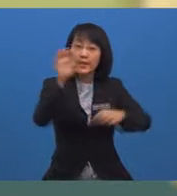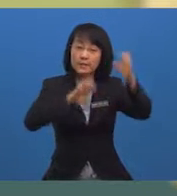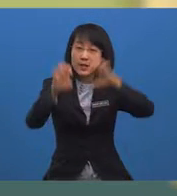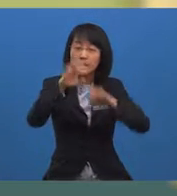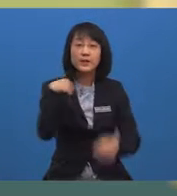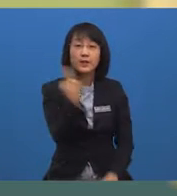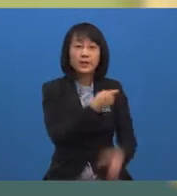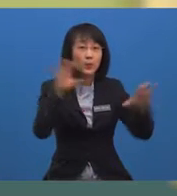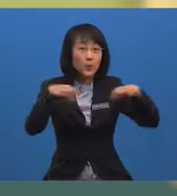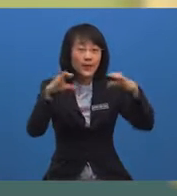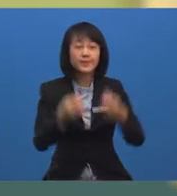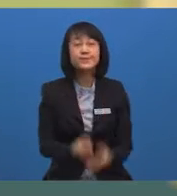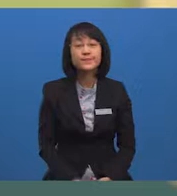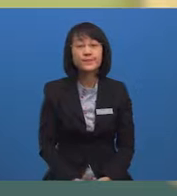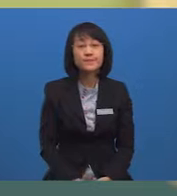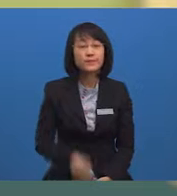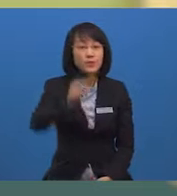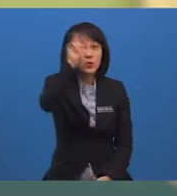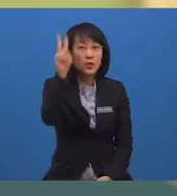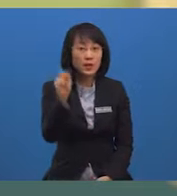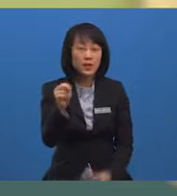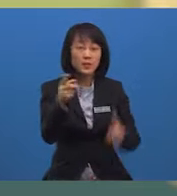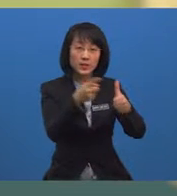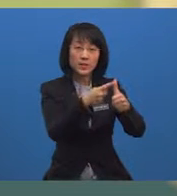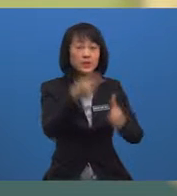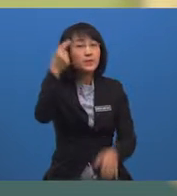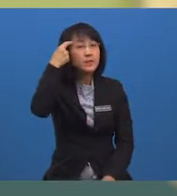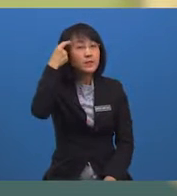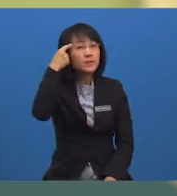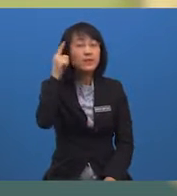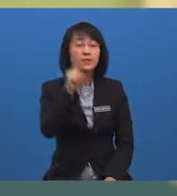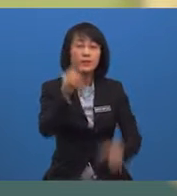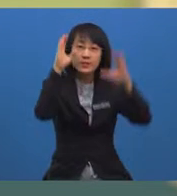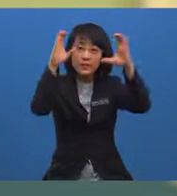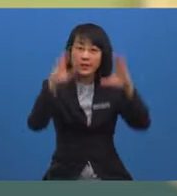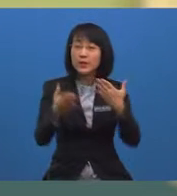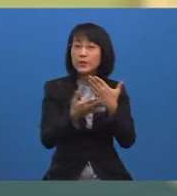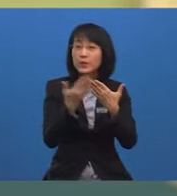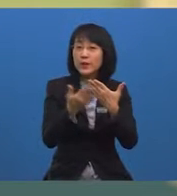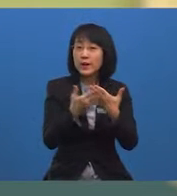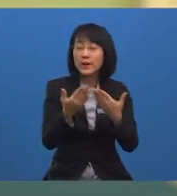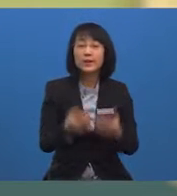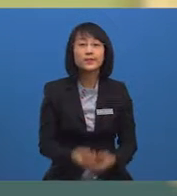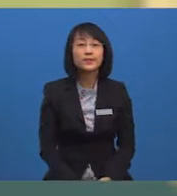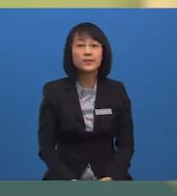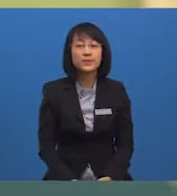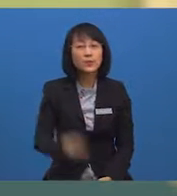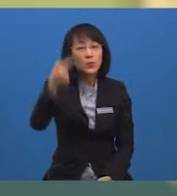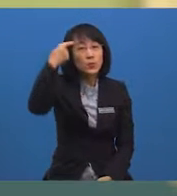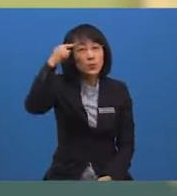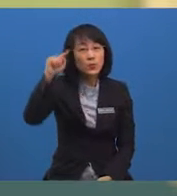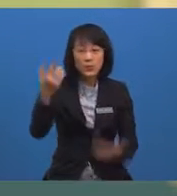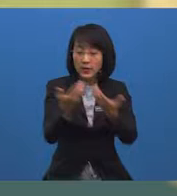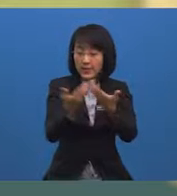pertama, fikirkan satu cara yang mudah untuk mengasingkan klip kertas